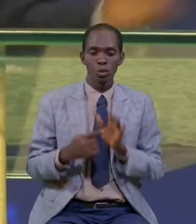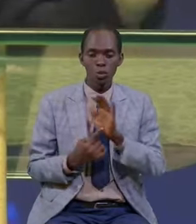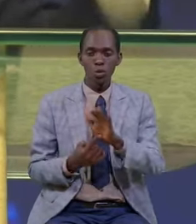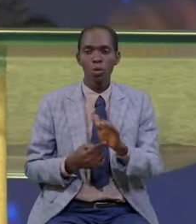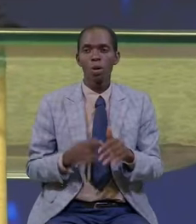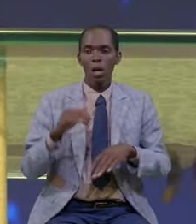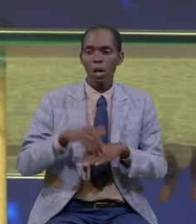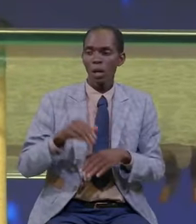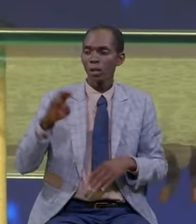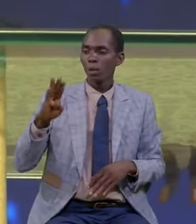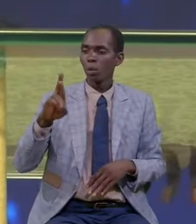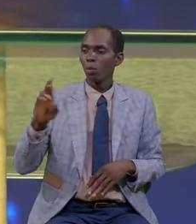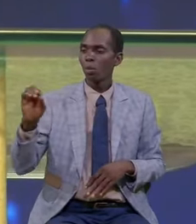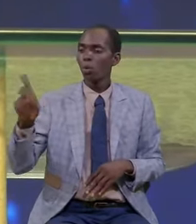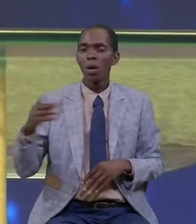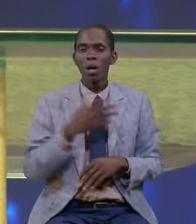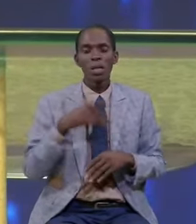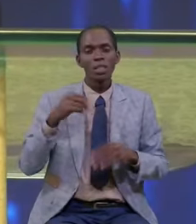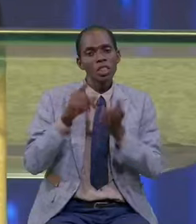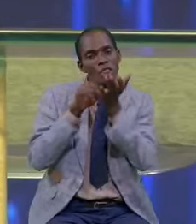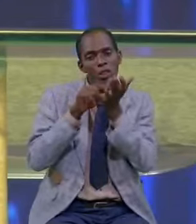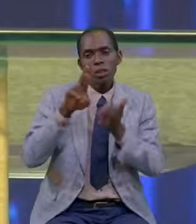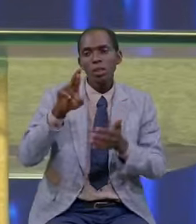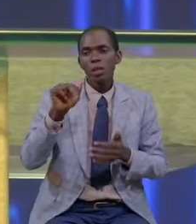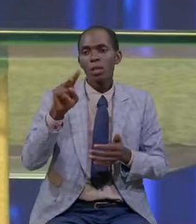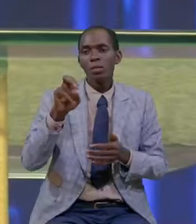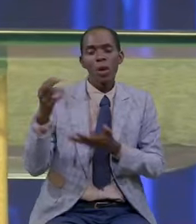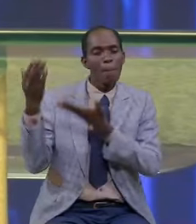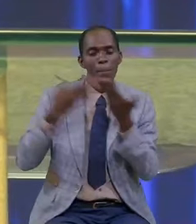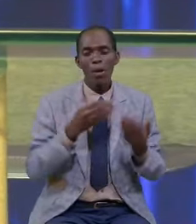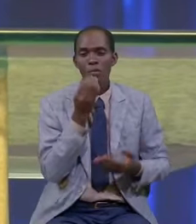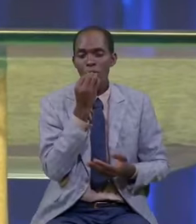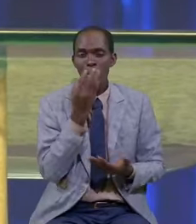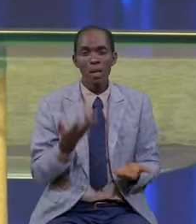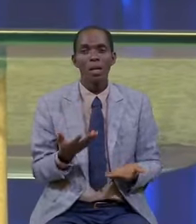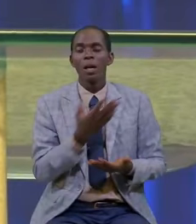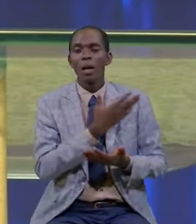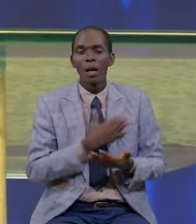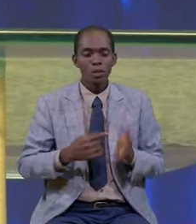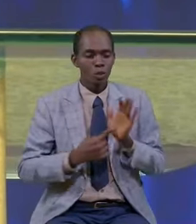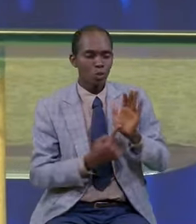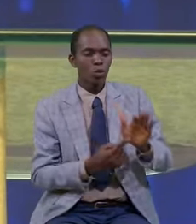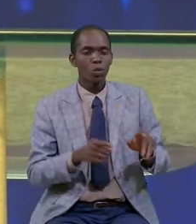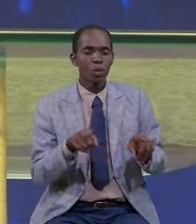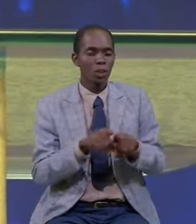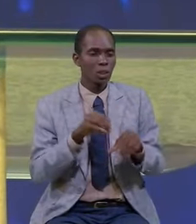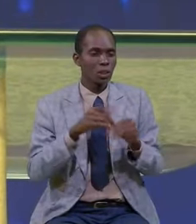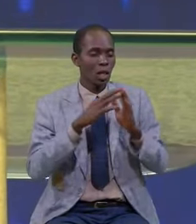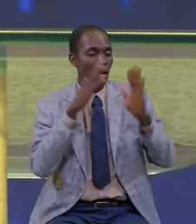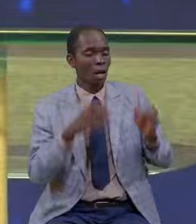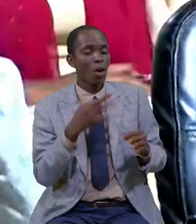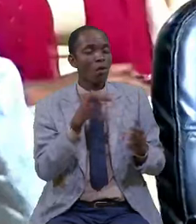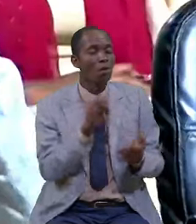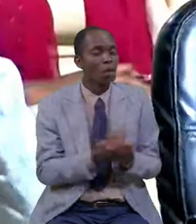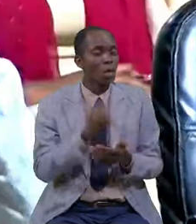et les corbeaux étaient venus là-bas. Ils ont apporté la maison, la nourriture. Il s'est montré à la maison de la